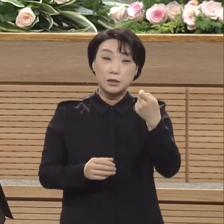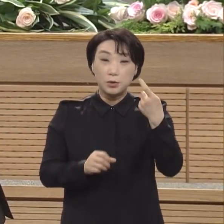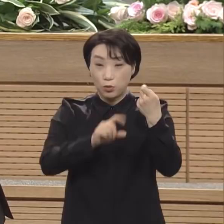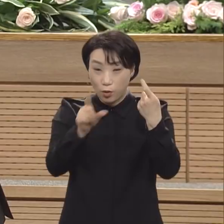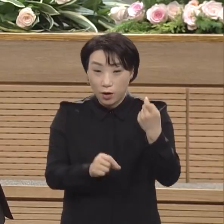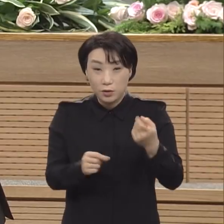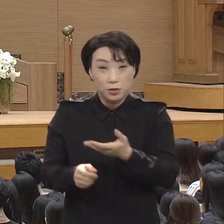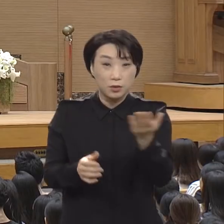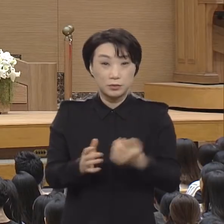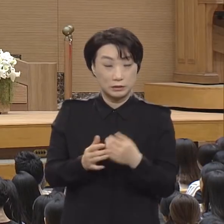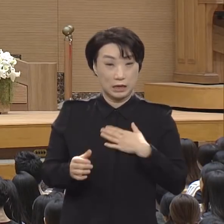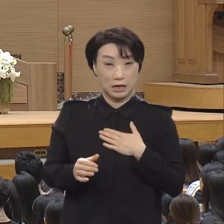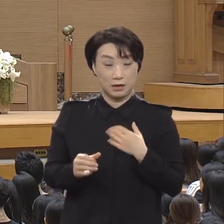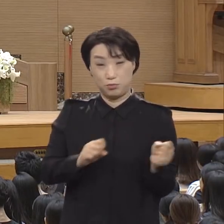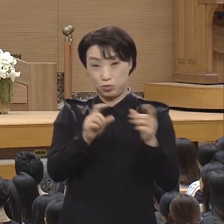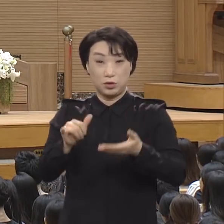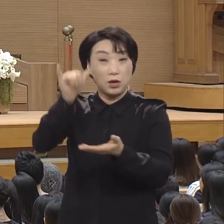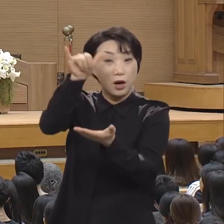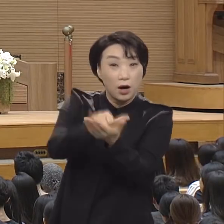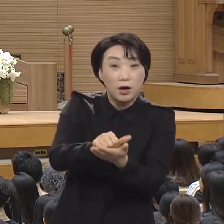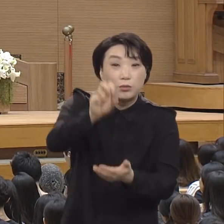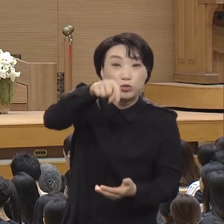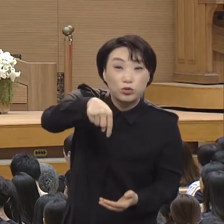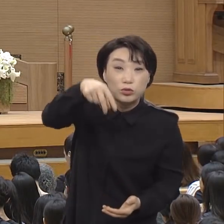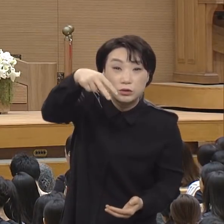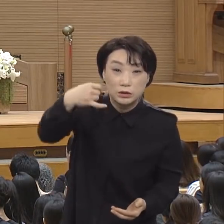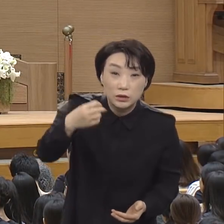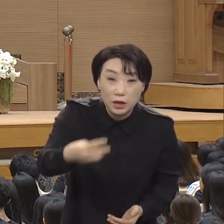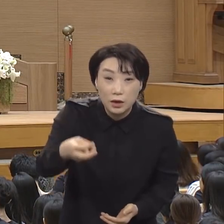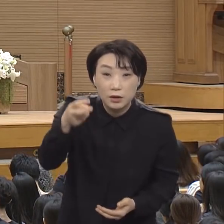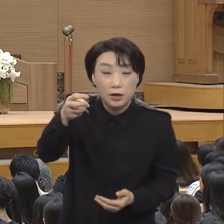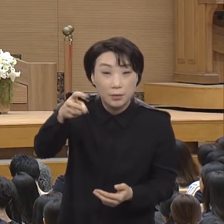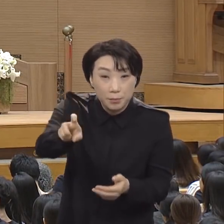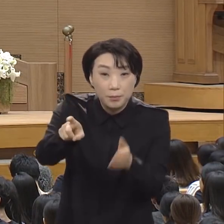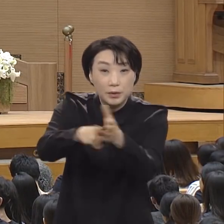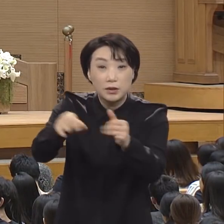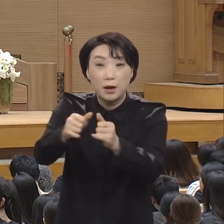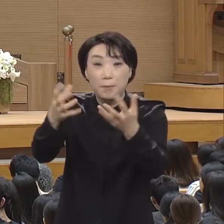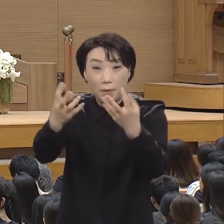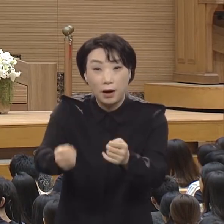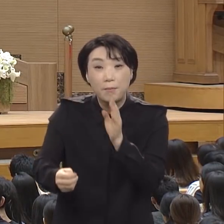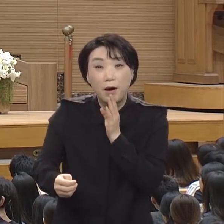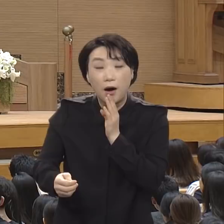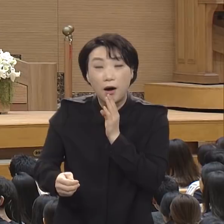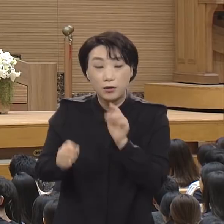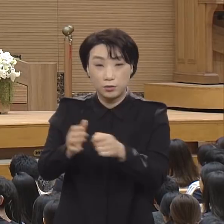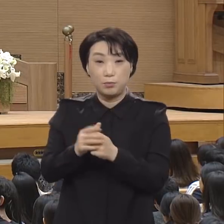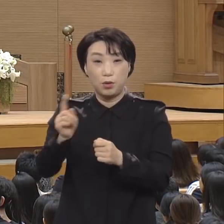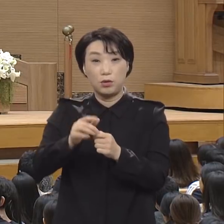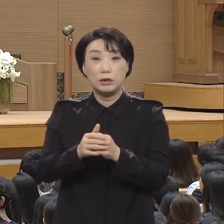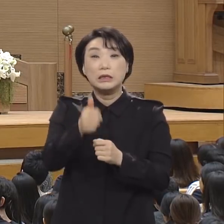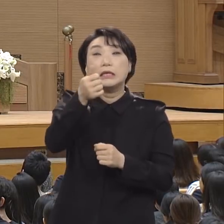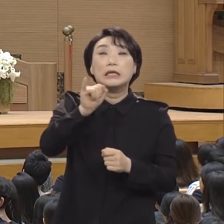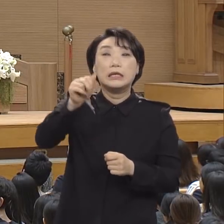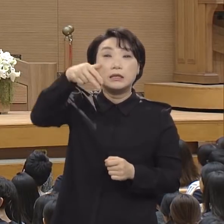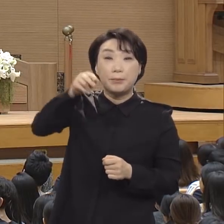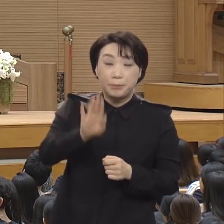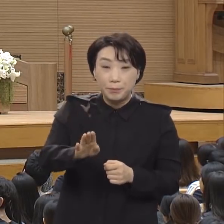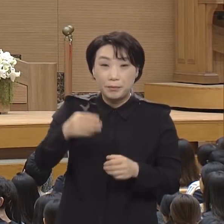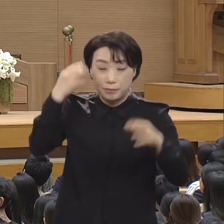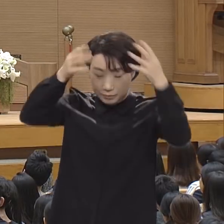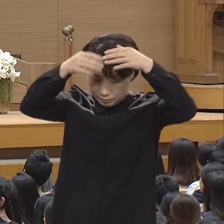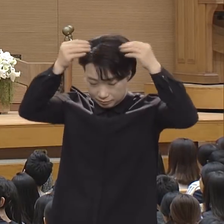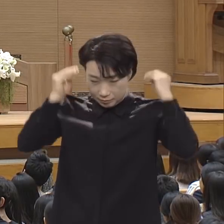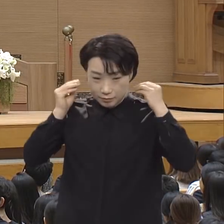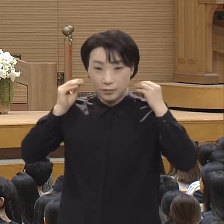많은 나라입니까? 무슬림들이 복음 전도하는데 옵니다. 뭐서 히잡 딱 들고 오는 거 보면 금방